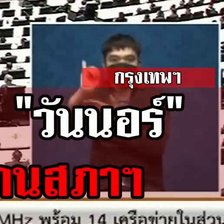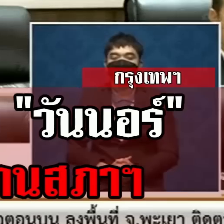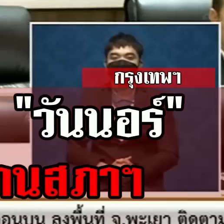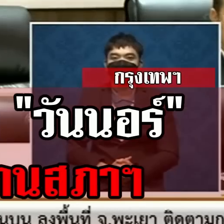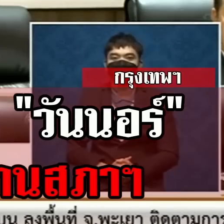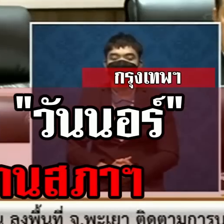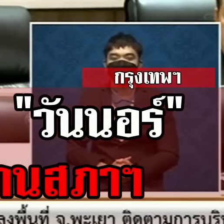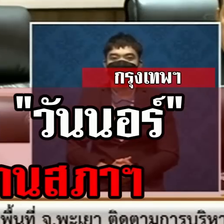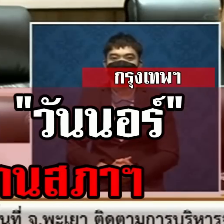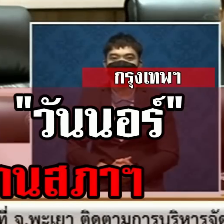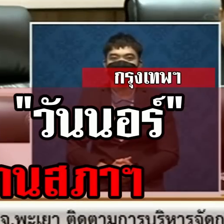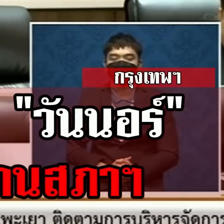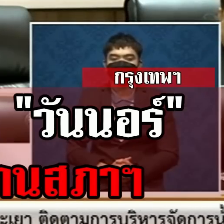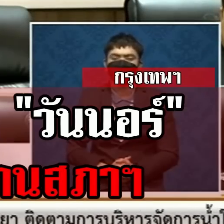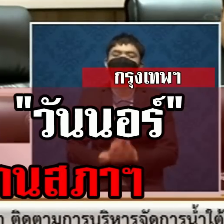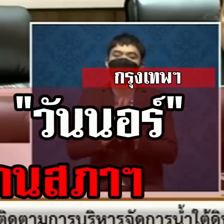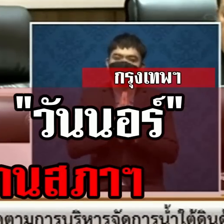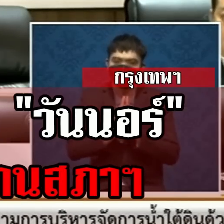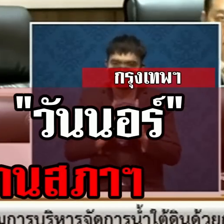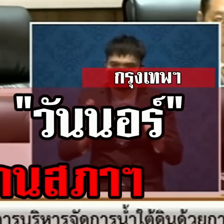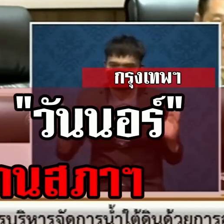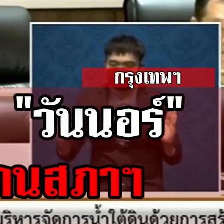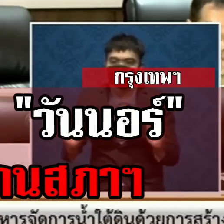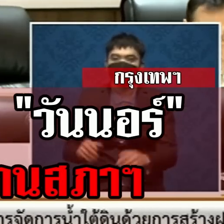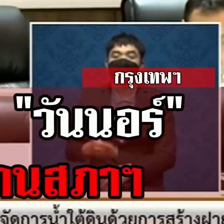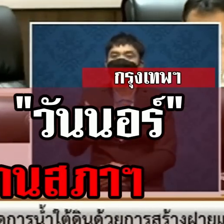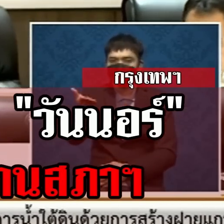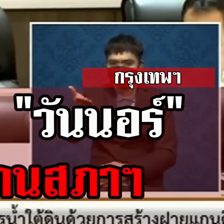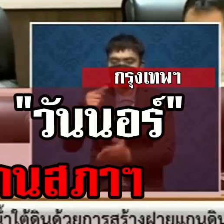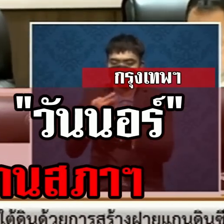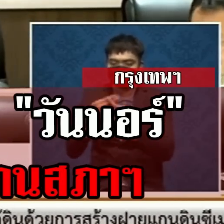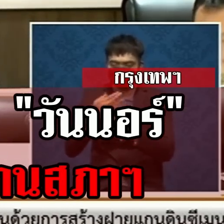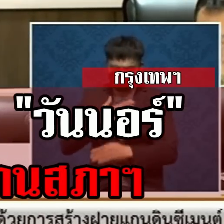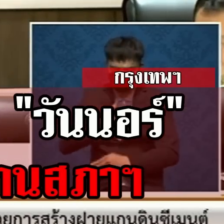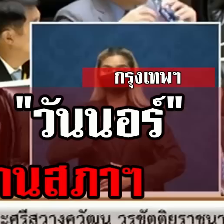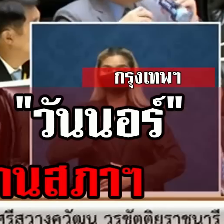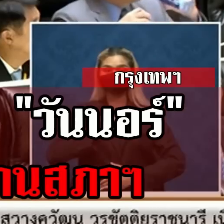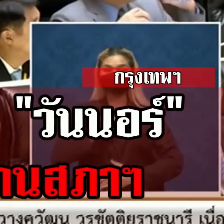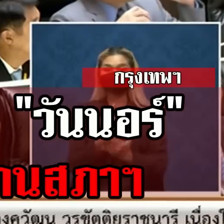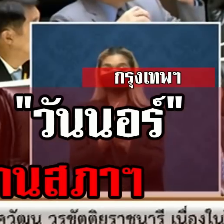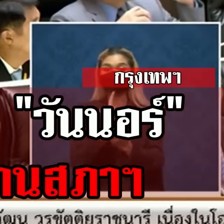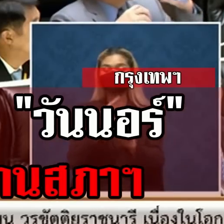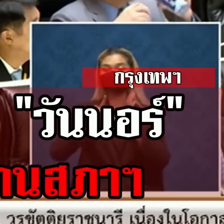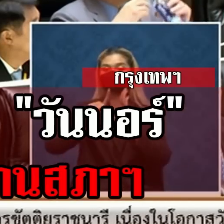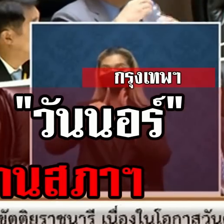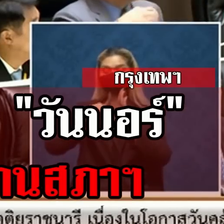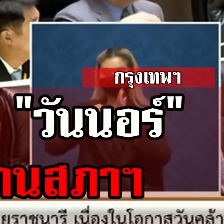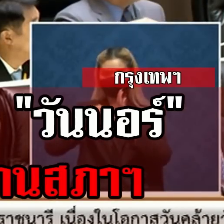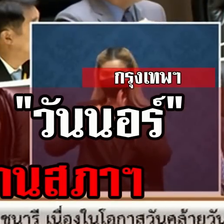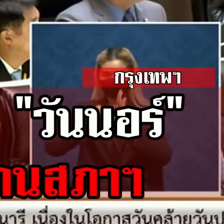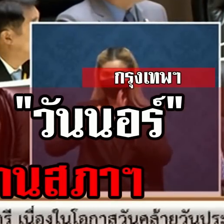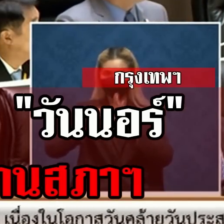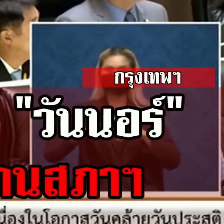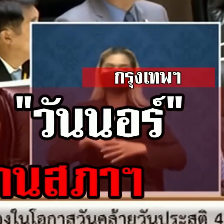รองประธานสภาวะที่ 1เนี่ยคุณประเสริฐจันทะรวงทองเลขาธิการพรรคเพื่อไทยเป็นคนเสนอชื่อหมอ